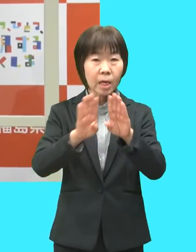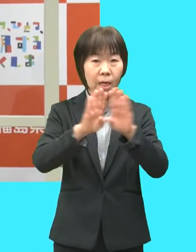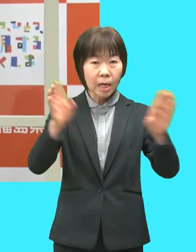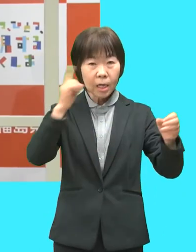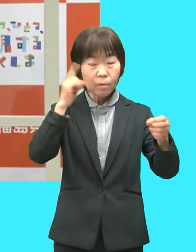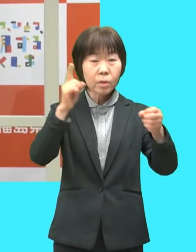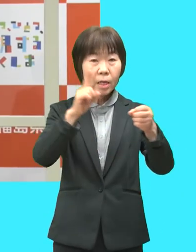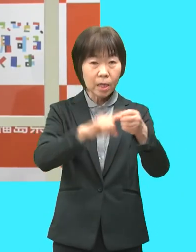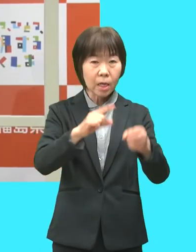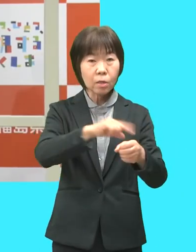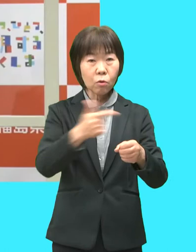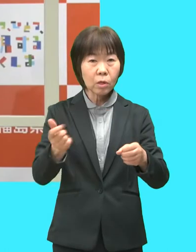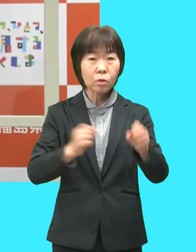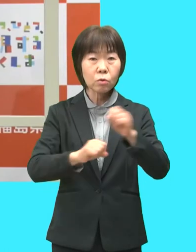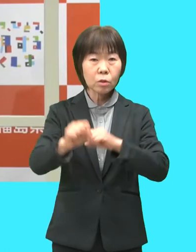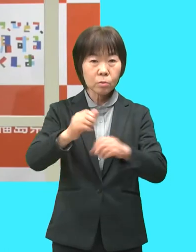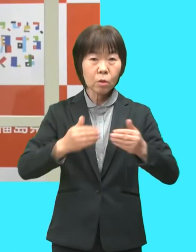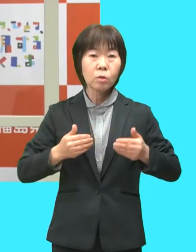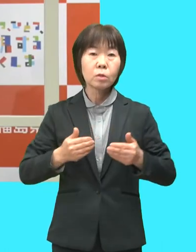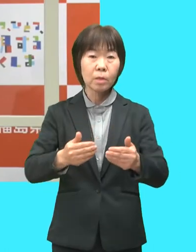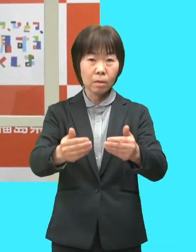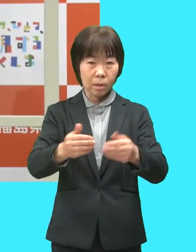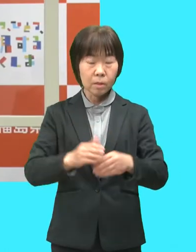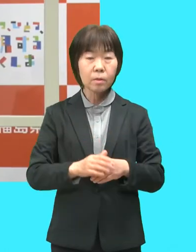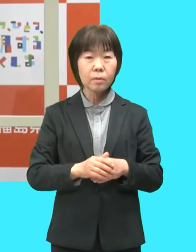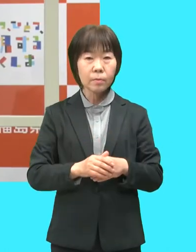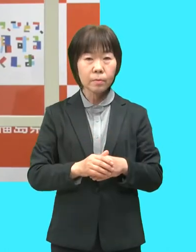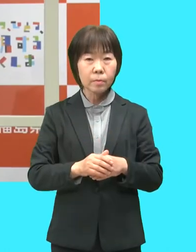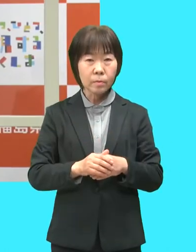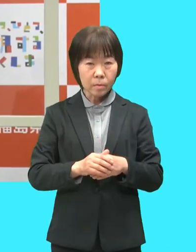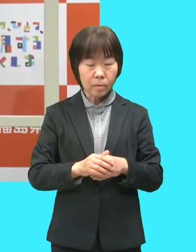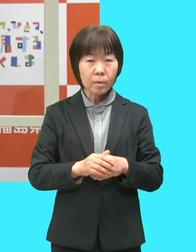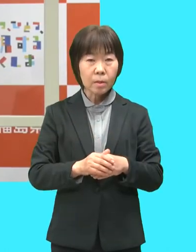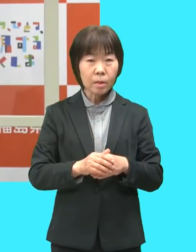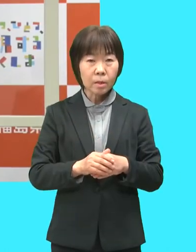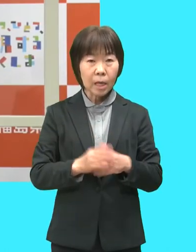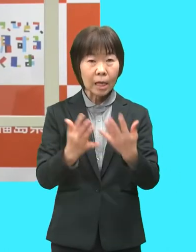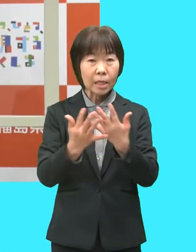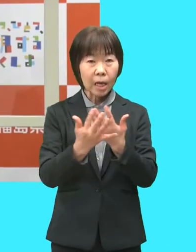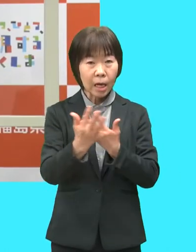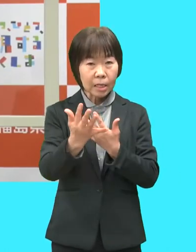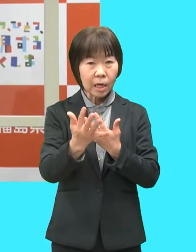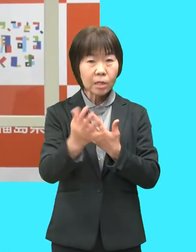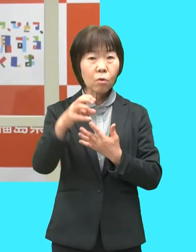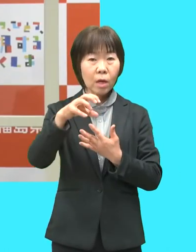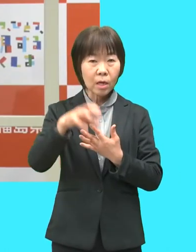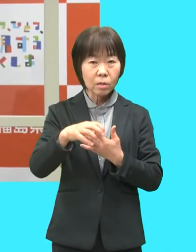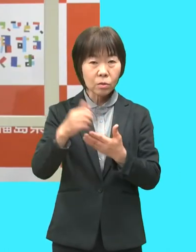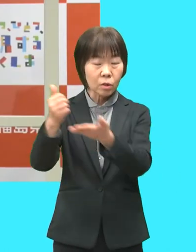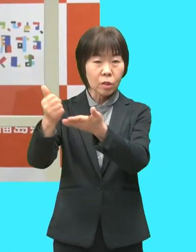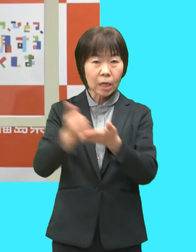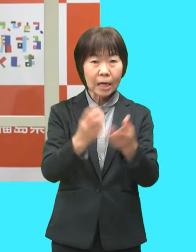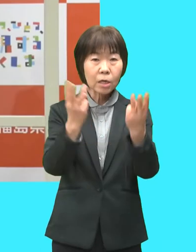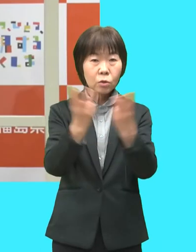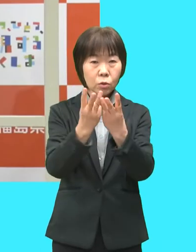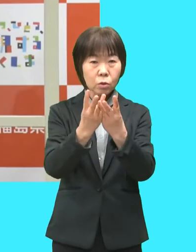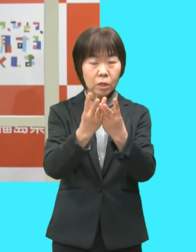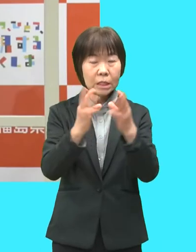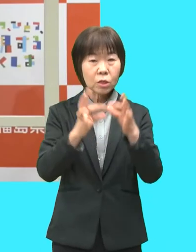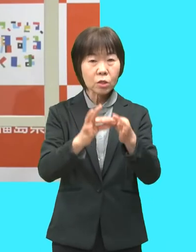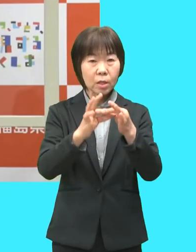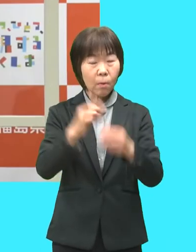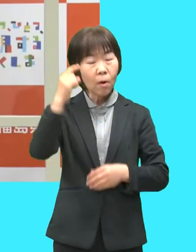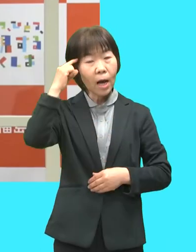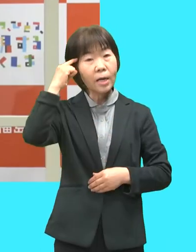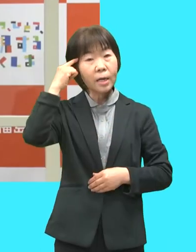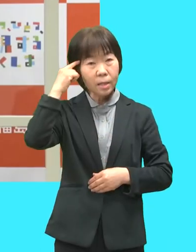向けてさまざまな取り組みを進めております。県としても大会における観客数の取り扱い等も見極め